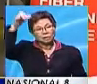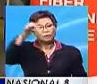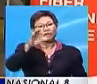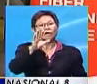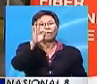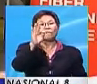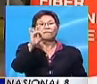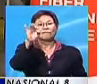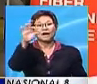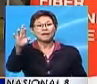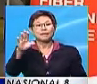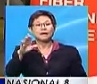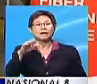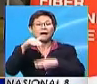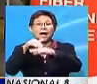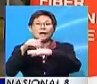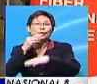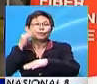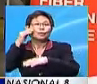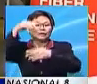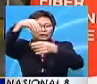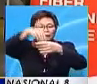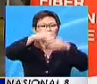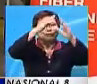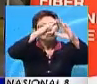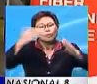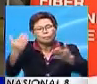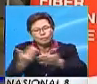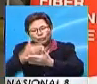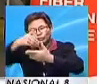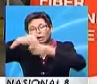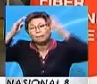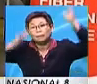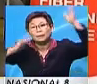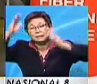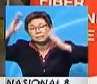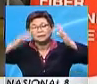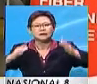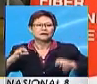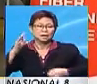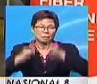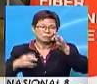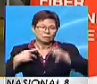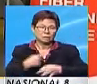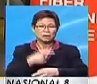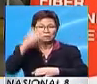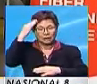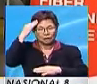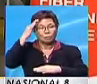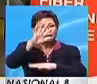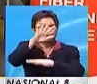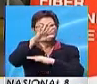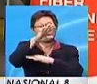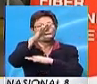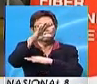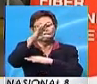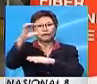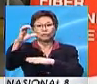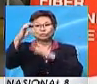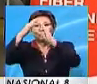disediakan di seluruh rumah-rumah baru di Malaysia and kalau kita tahu tiap-tiap tahun ada lebih daripada 500,000